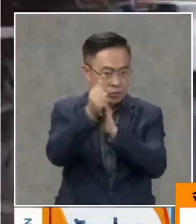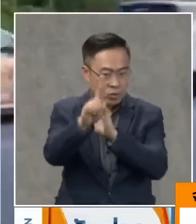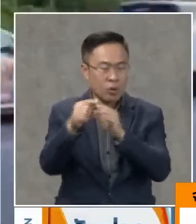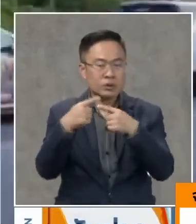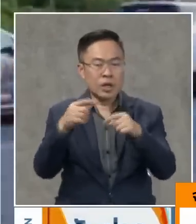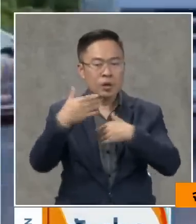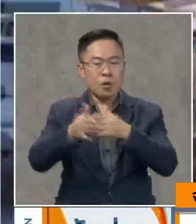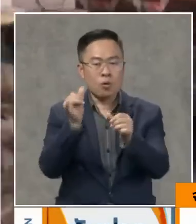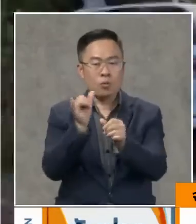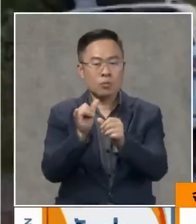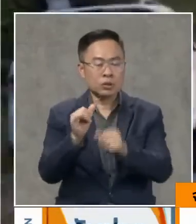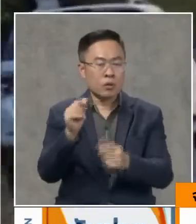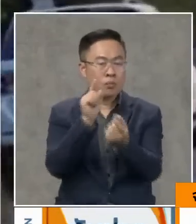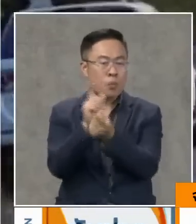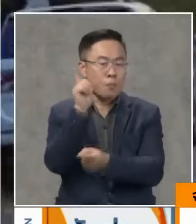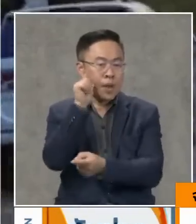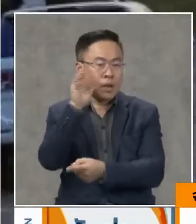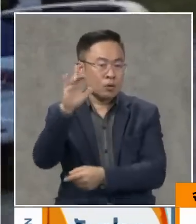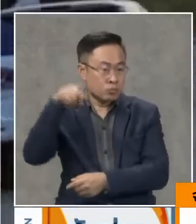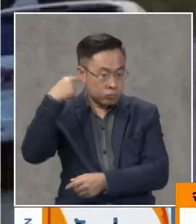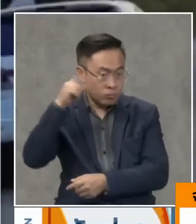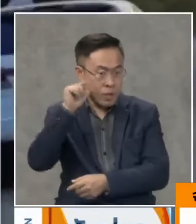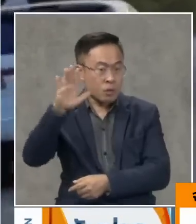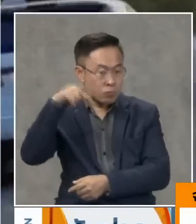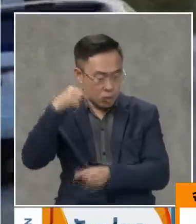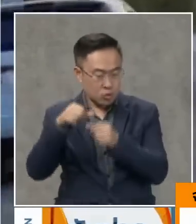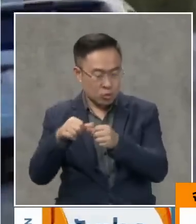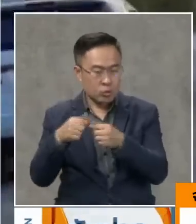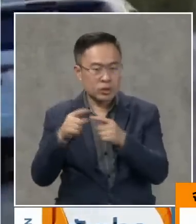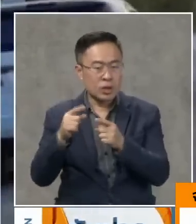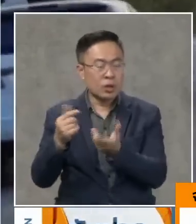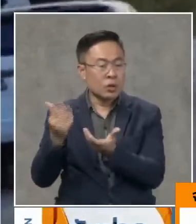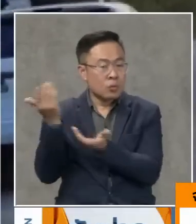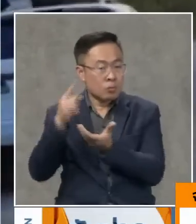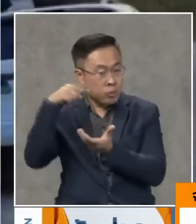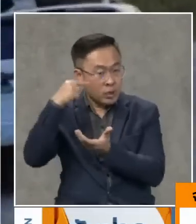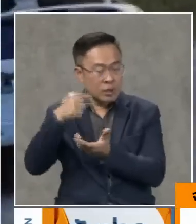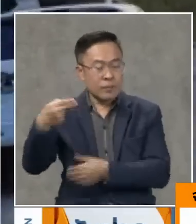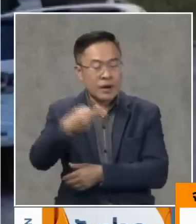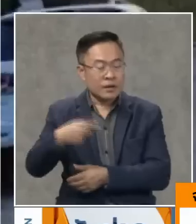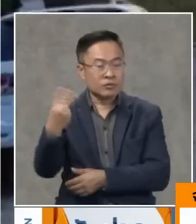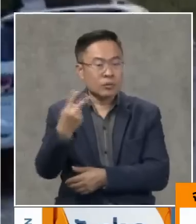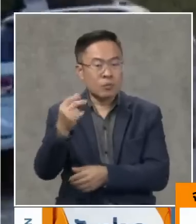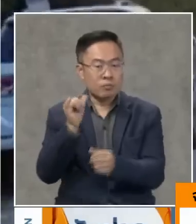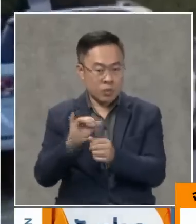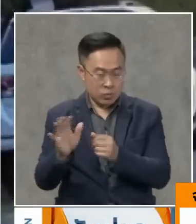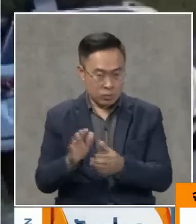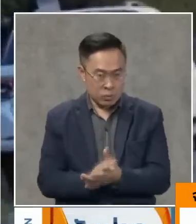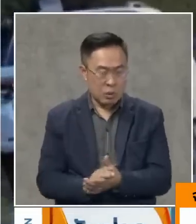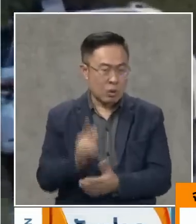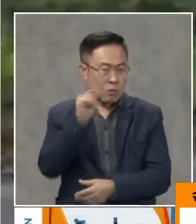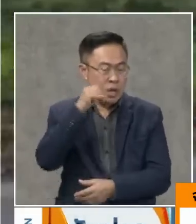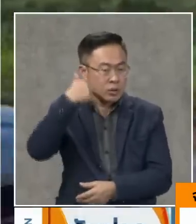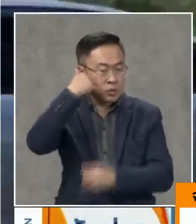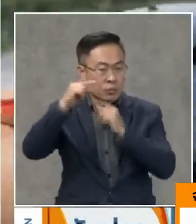ค่ะเจอเพียงแม่ของหญิงสาวรายนี้แทนนะคุณแม่เล่าให้ฟังบอกว่าได้ทราบเรื่องของลูกสาวจากโซเชียลก็เลยโทรถามทราบ